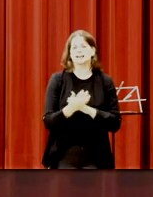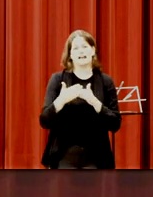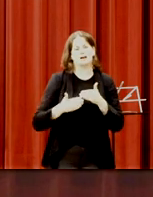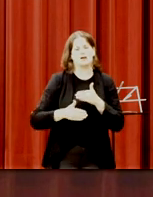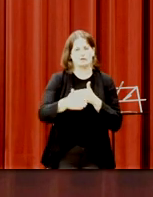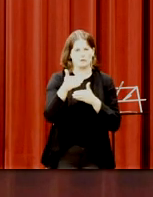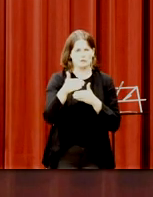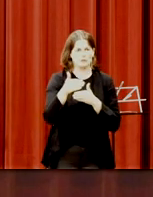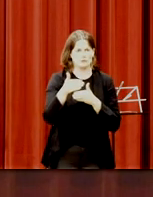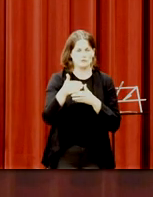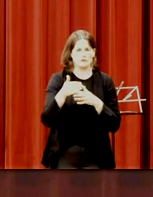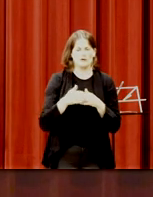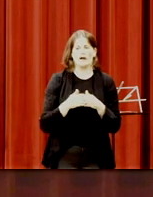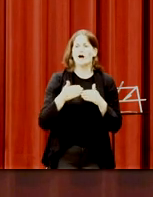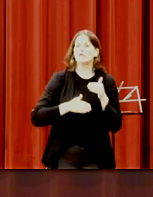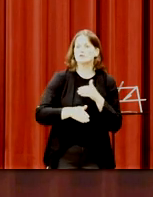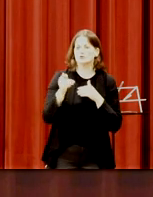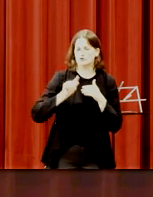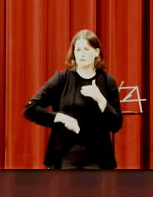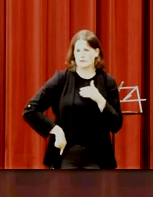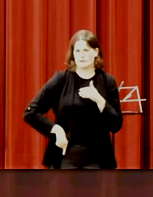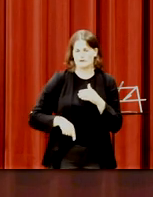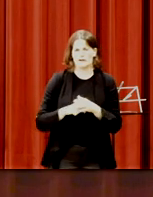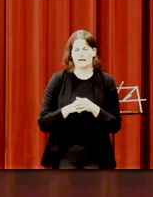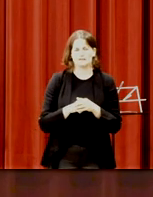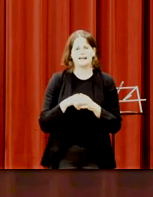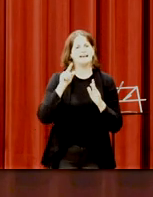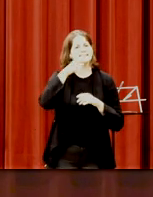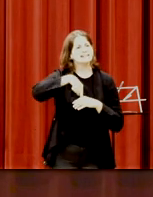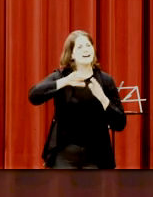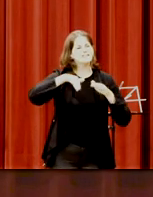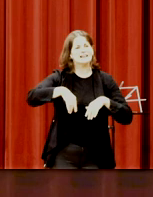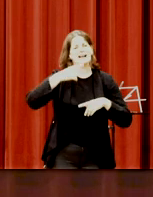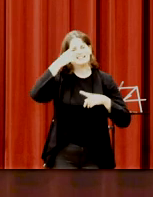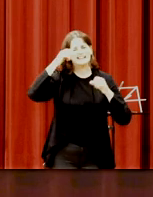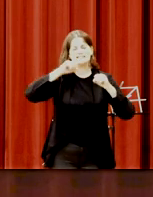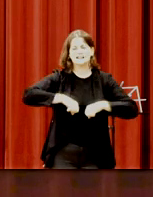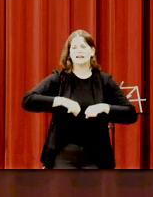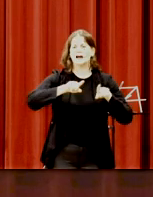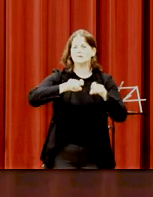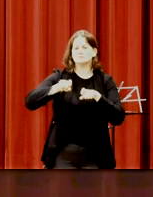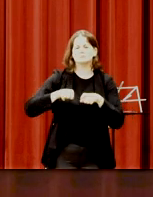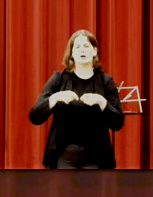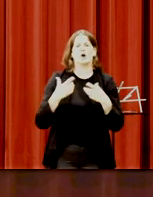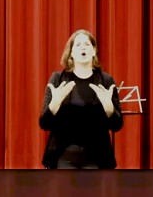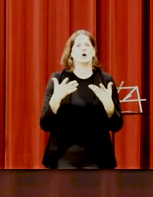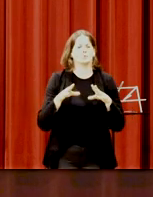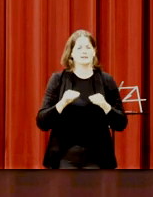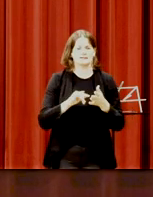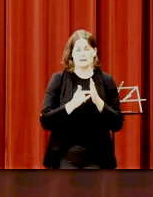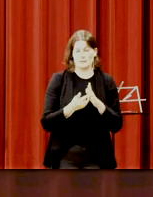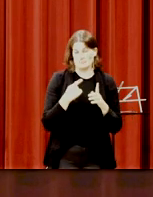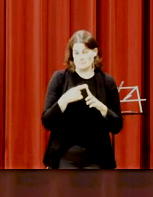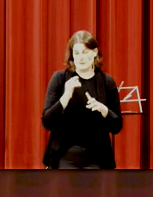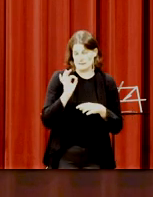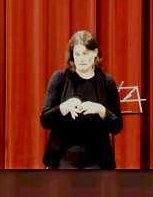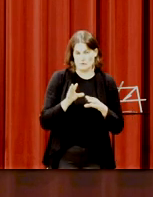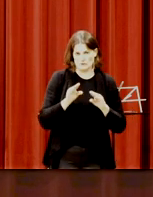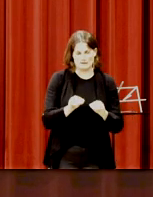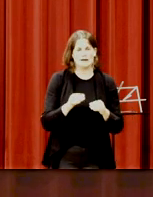utilitzaran. Però com la utilitzaran? No? La utilitzaran com aquests titulars primers que veien o com els segons? I aquí us deixo